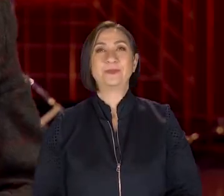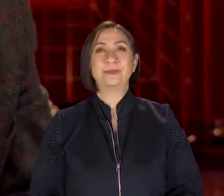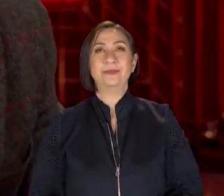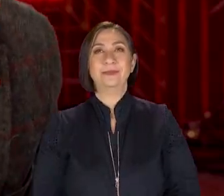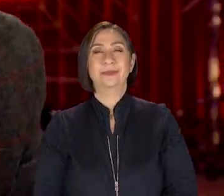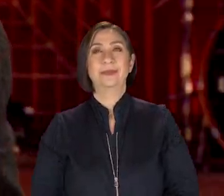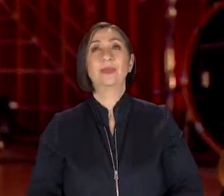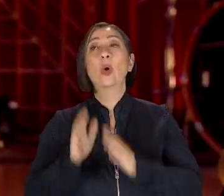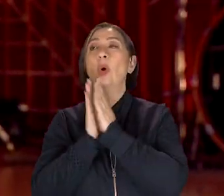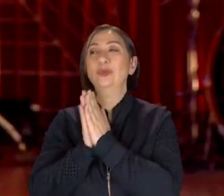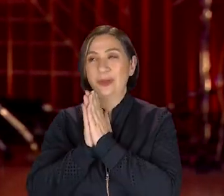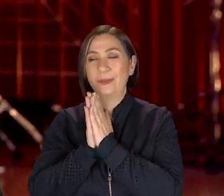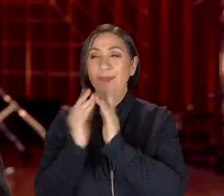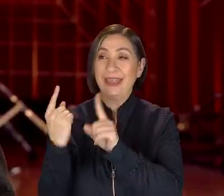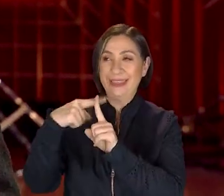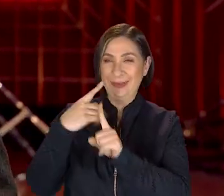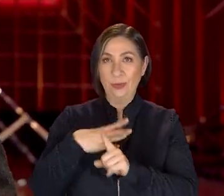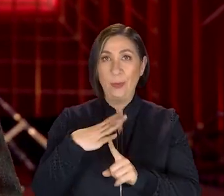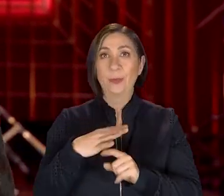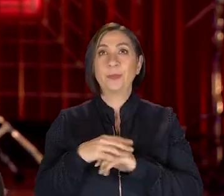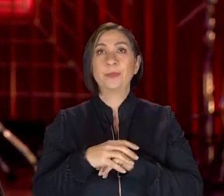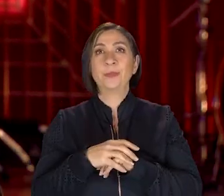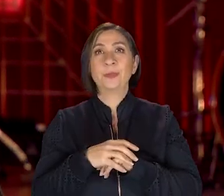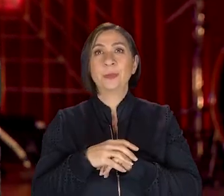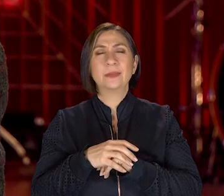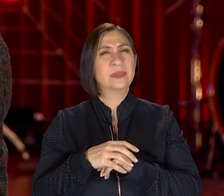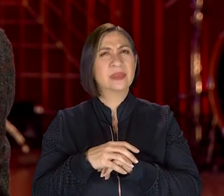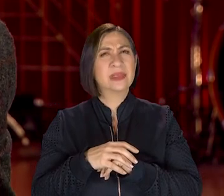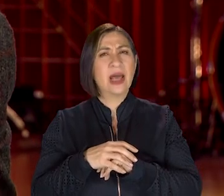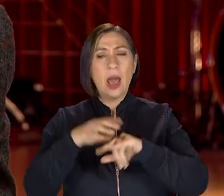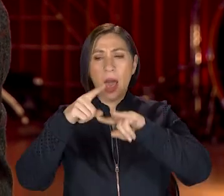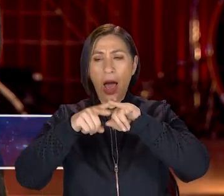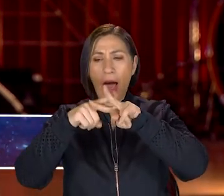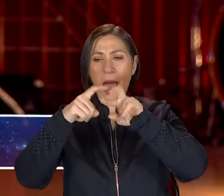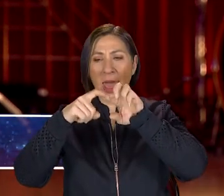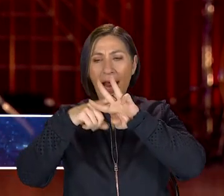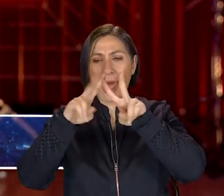Ve abi... Ya bizim özür dilerim şey ilave etmek isterim. Harem Kabare'de